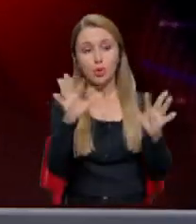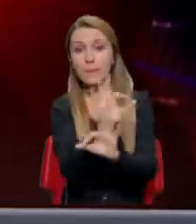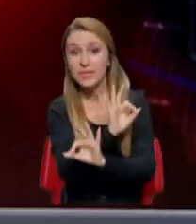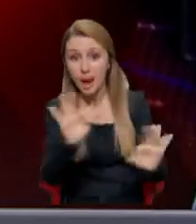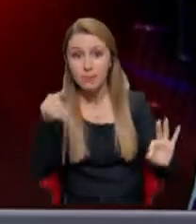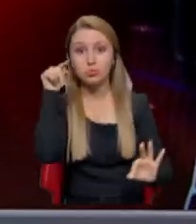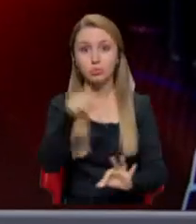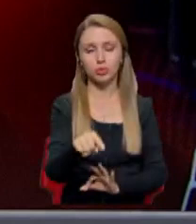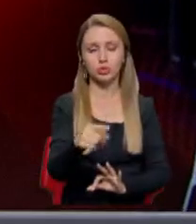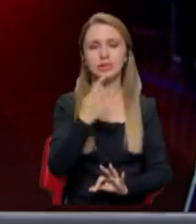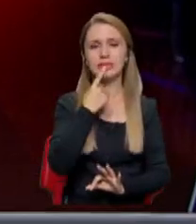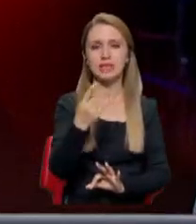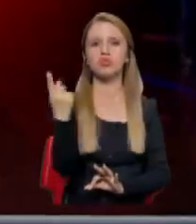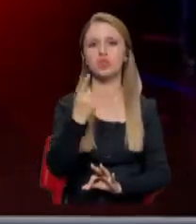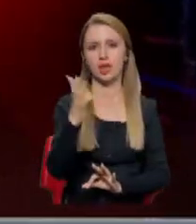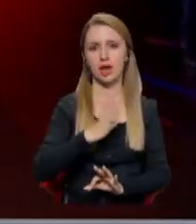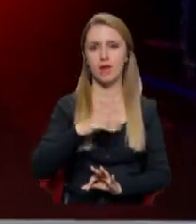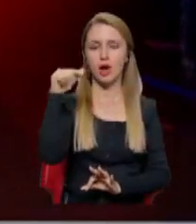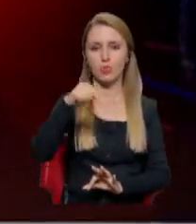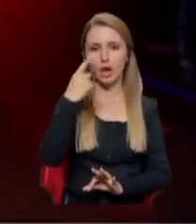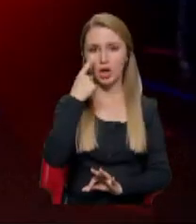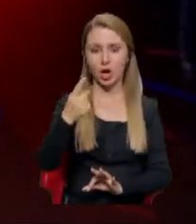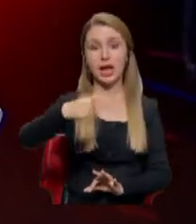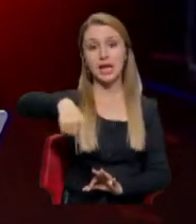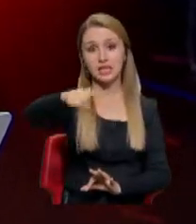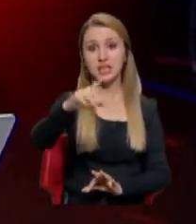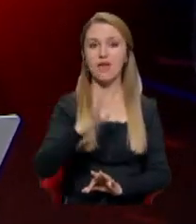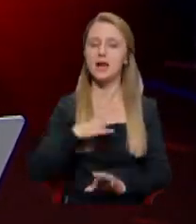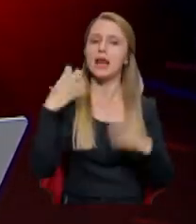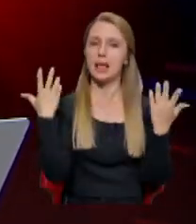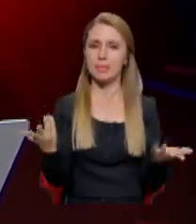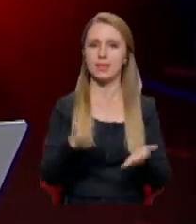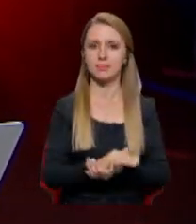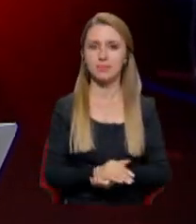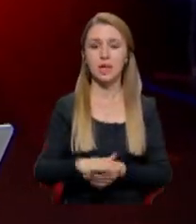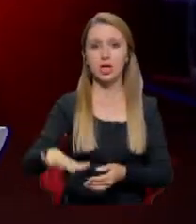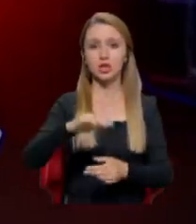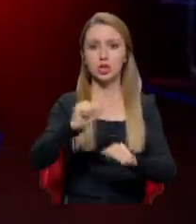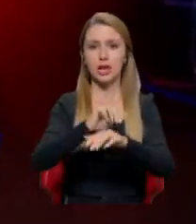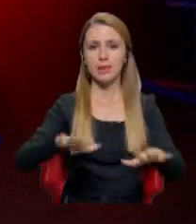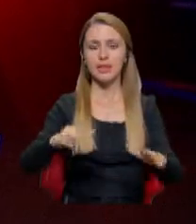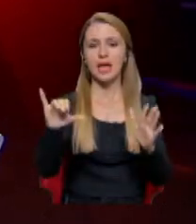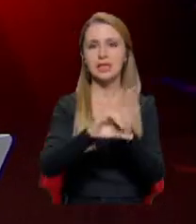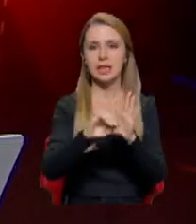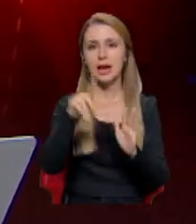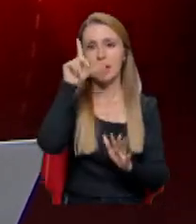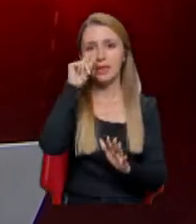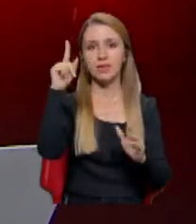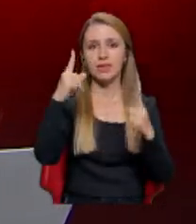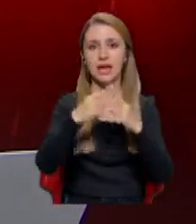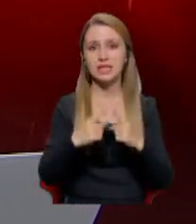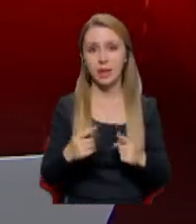da bu dediğim şeyler var bugüne dair. Sizin de vardır elbette. Sosyal medyadan Instagram ve Twitter